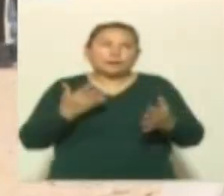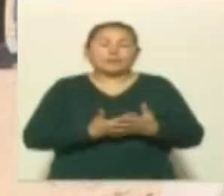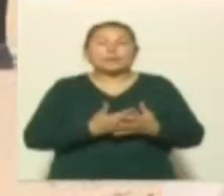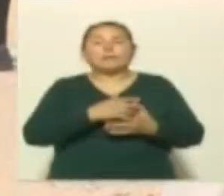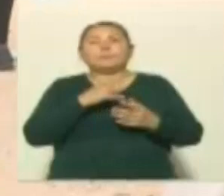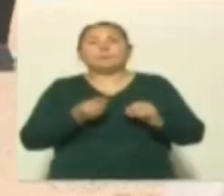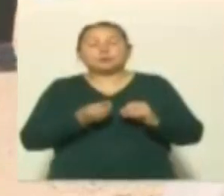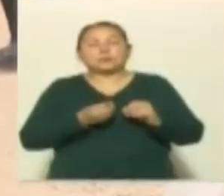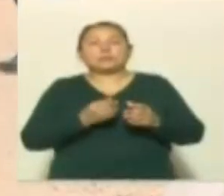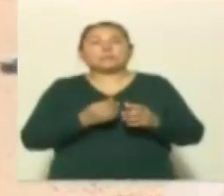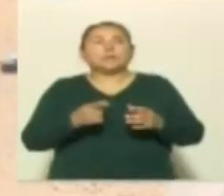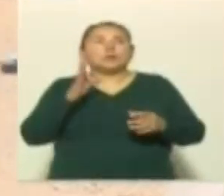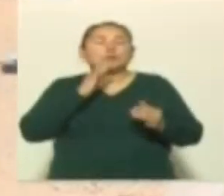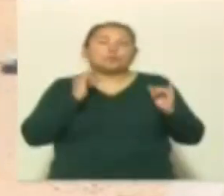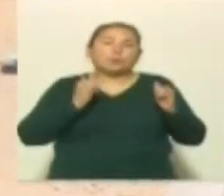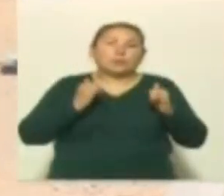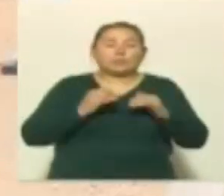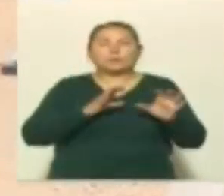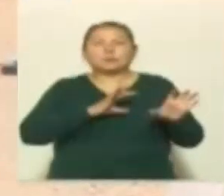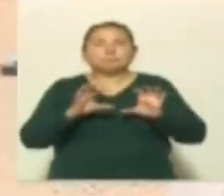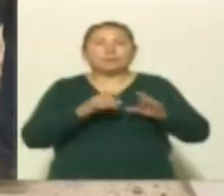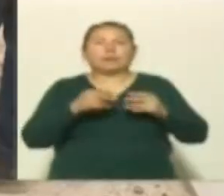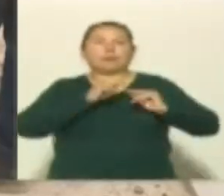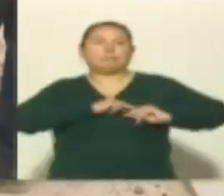сындырмауға, күтіп баптауға, суарып тұруға үндеу жасау.